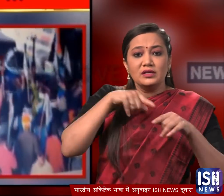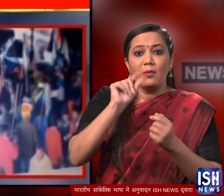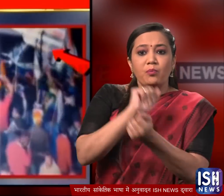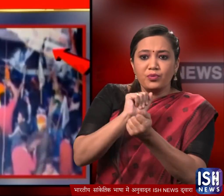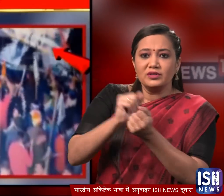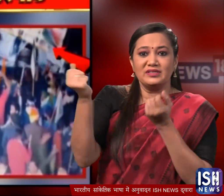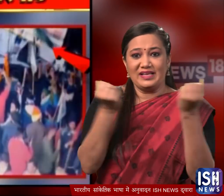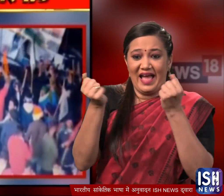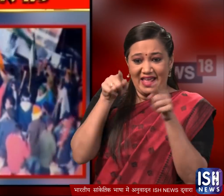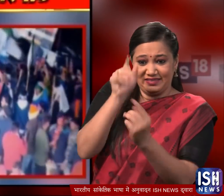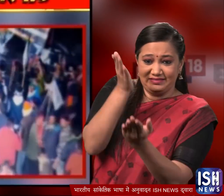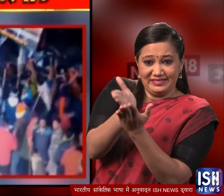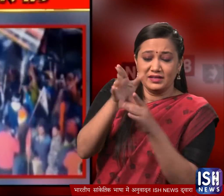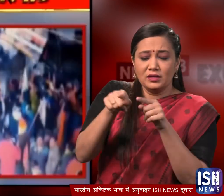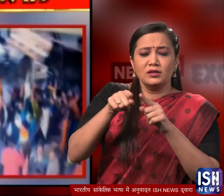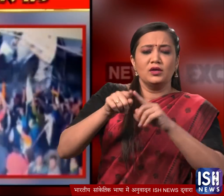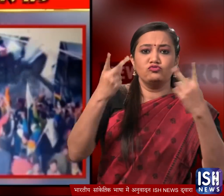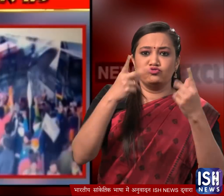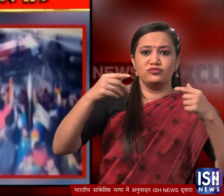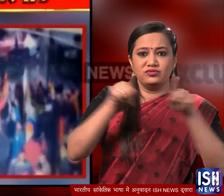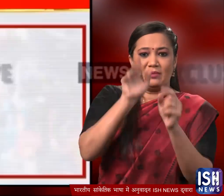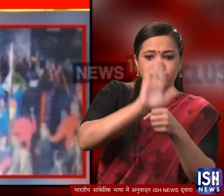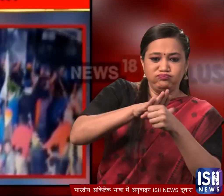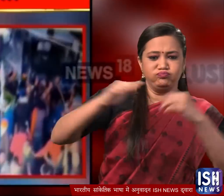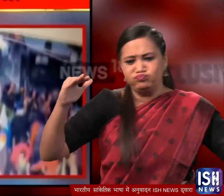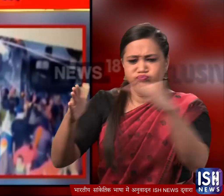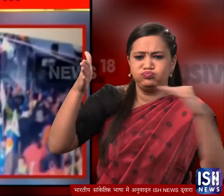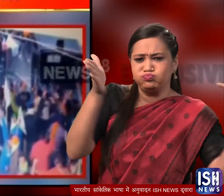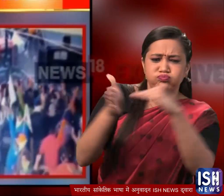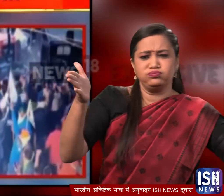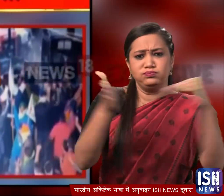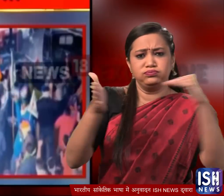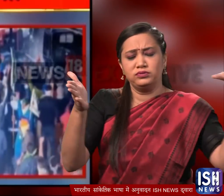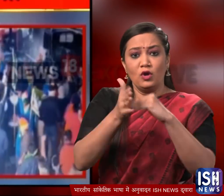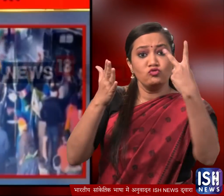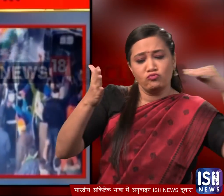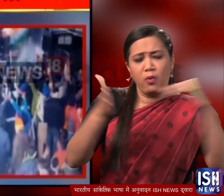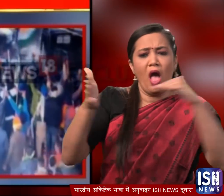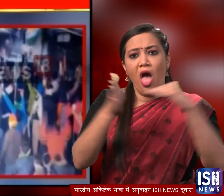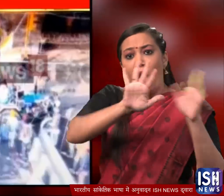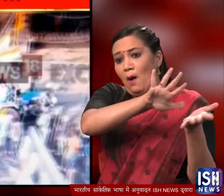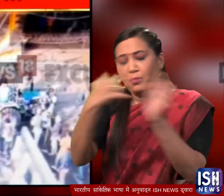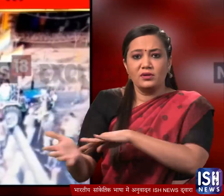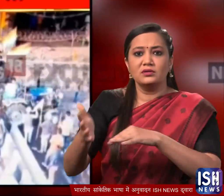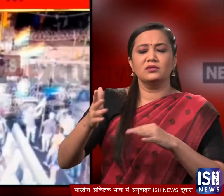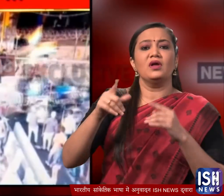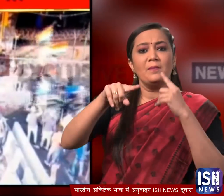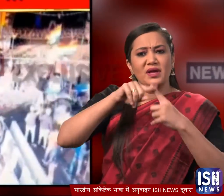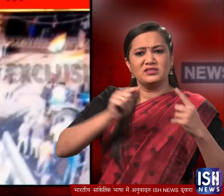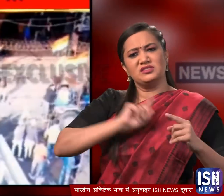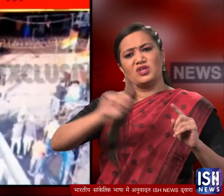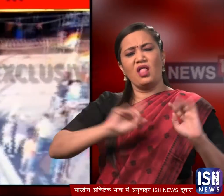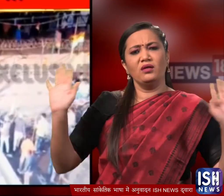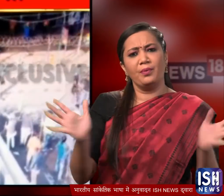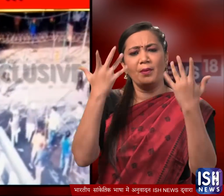ने कैसे पुलिस की गाड़ी को निशाना बनाया और 2 ट्रैक्टर तब तक उसे धक्का मारते रहे जब तक वो गिर नहीं गई। यही नहीं, मनमाने